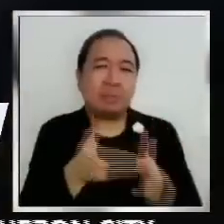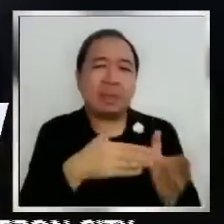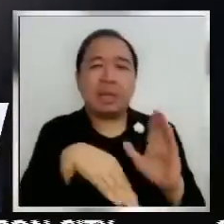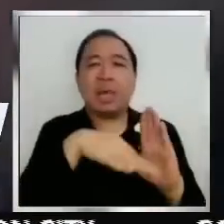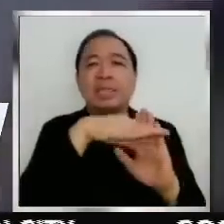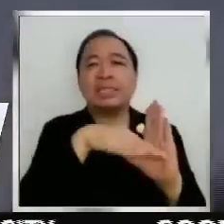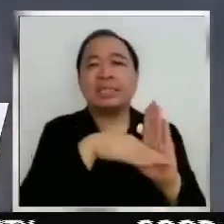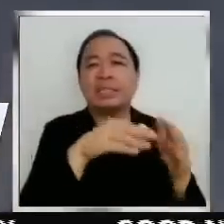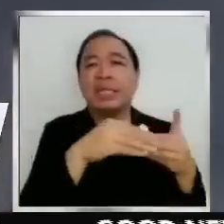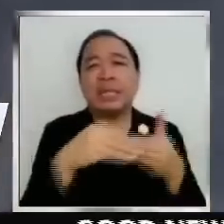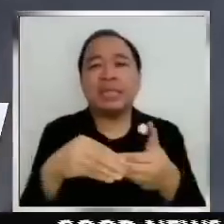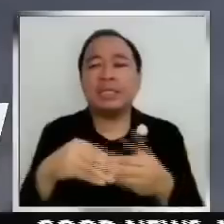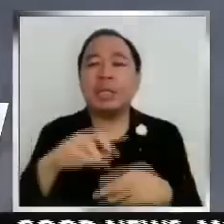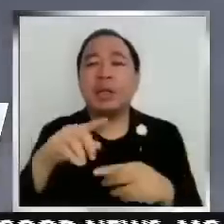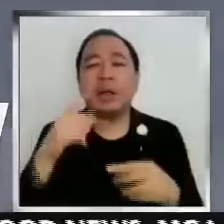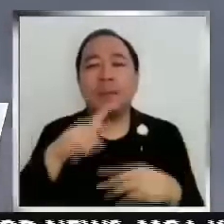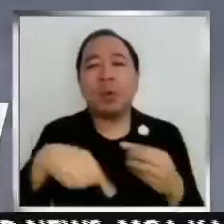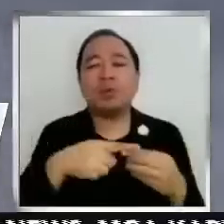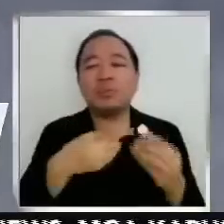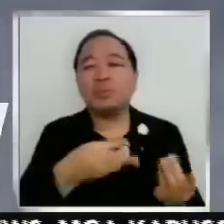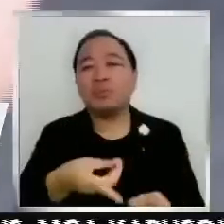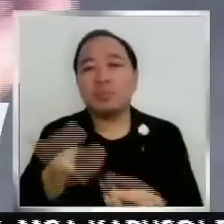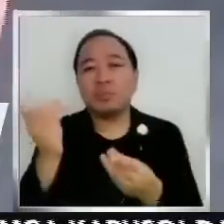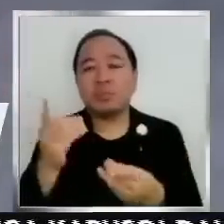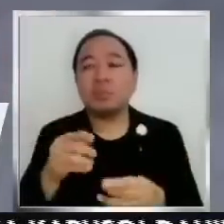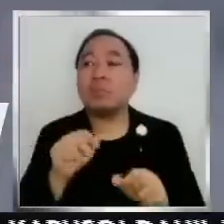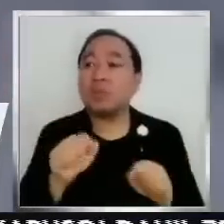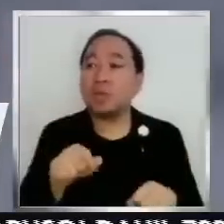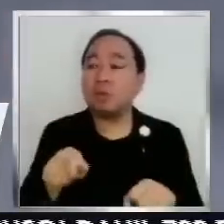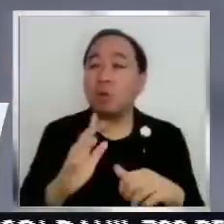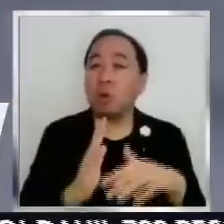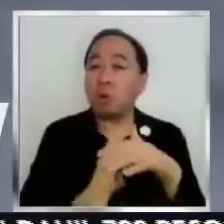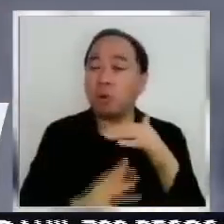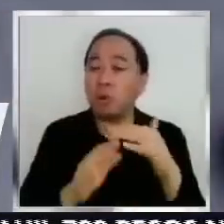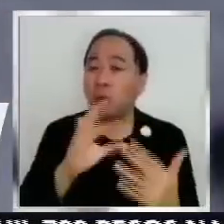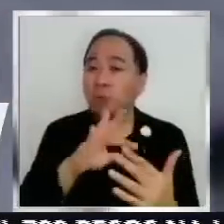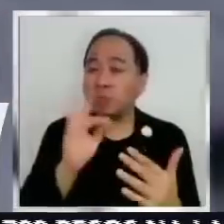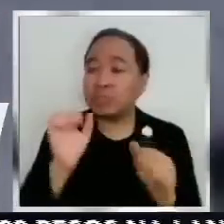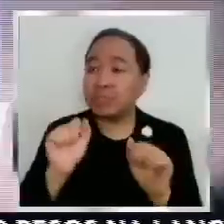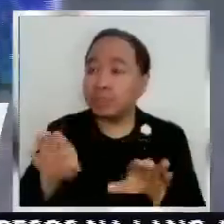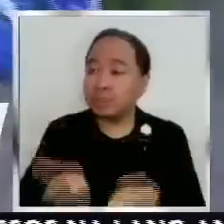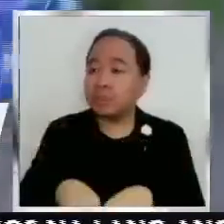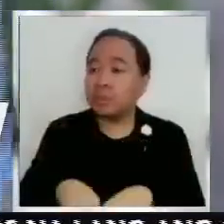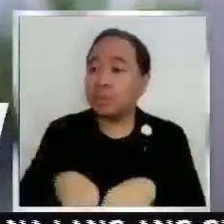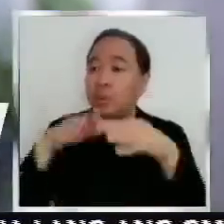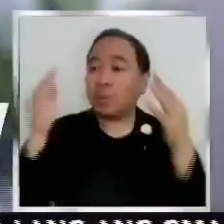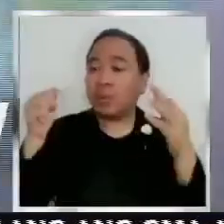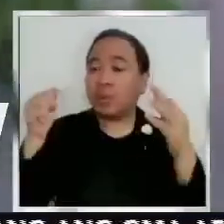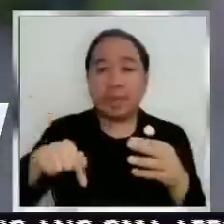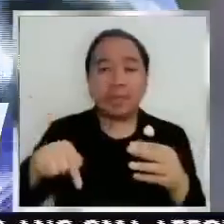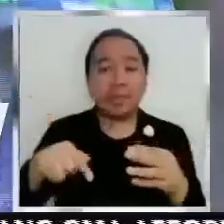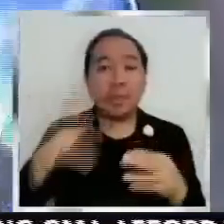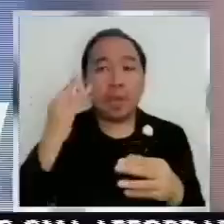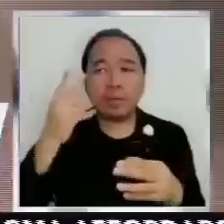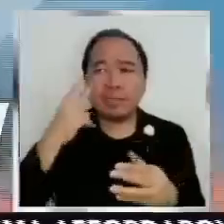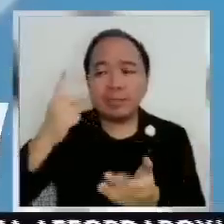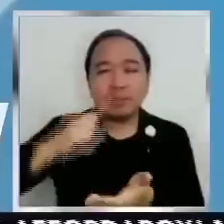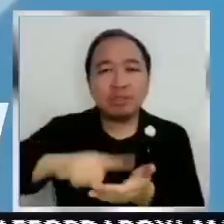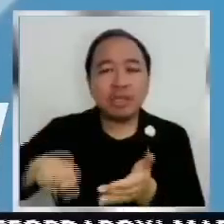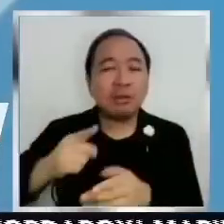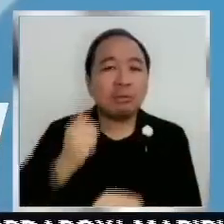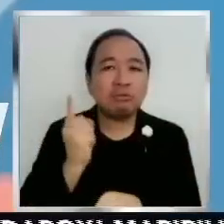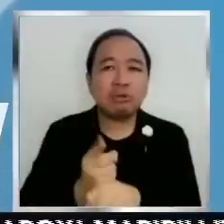Kabilang dyan ang pagbibigay ng option sa consumer na buksan sa harap ng courier ang package para masigurong tama ang laman nito.